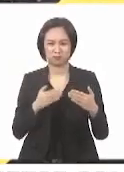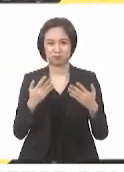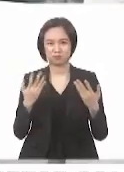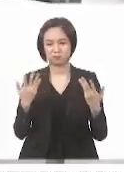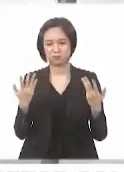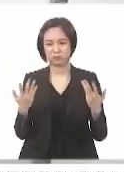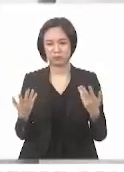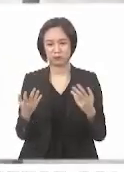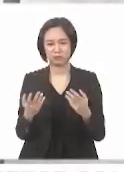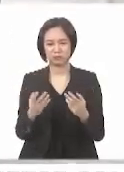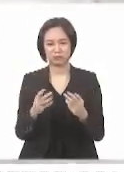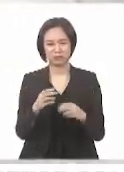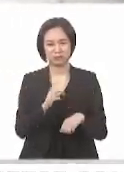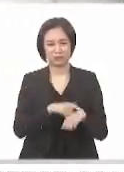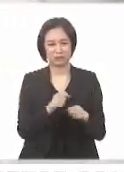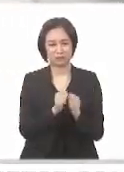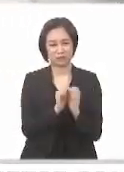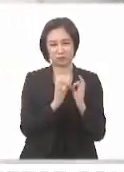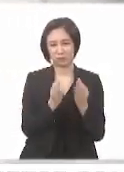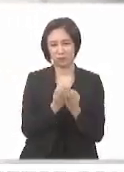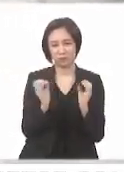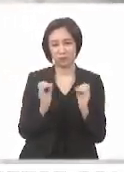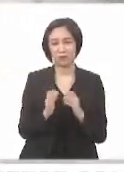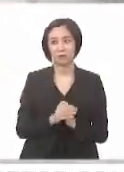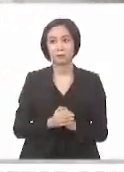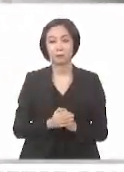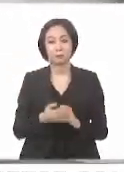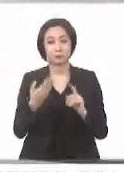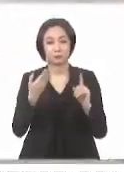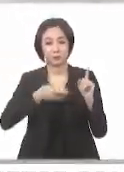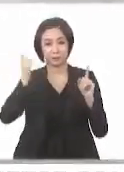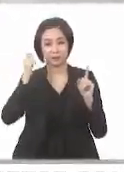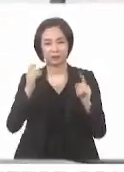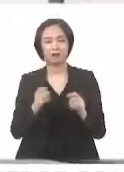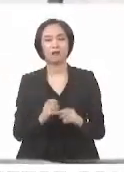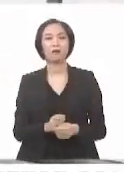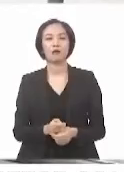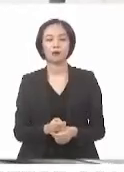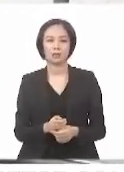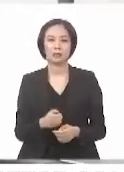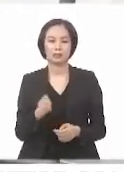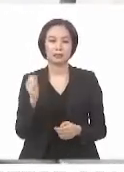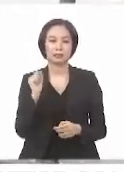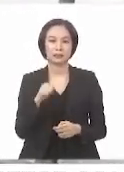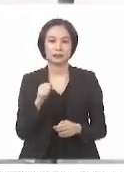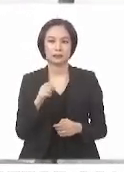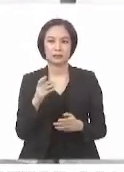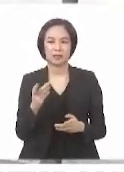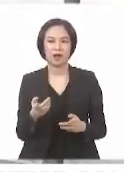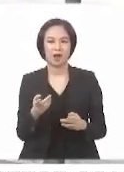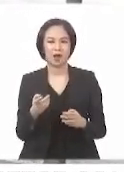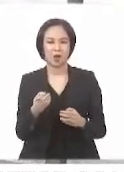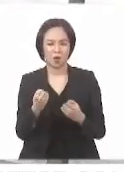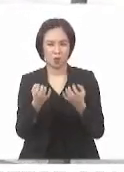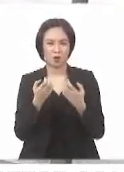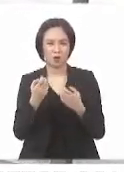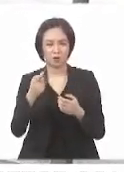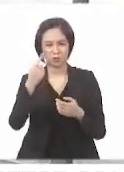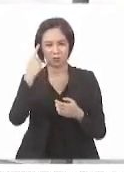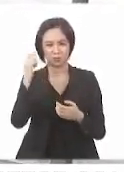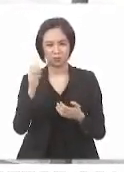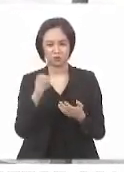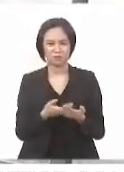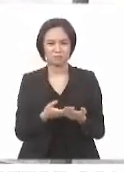time. Sabi ni Tin, pabor siya sa ganitong setup para bawasan ang gastos nila sa pamasahe. Pero bihirang kumpanya lang